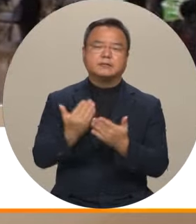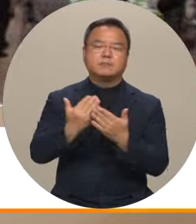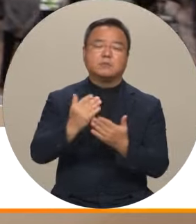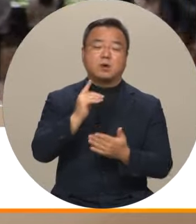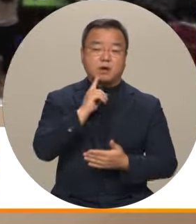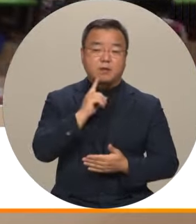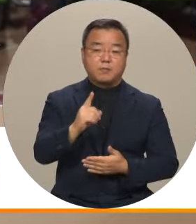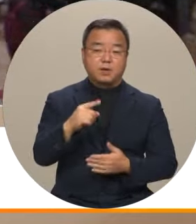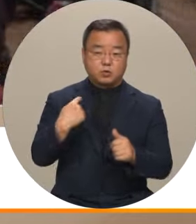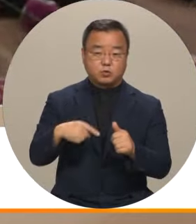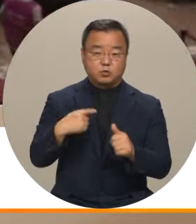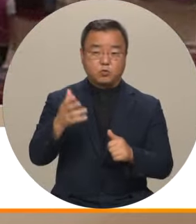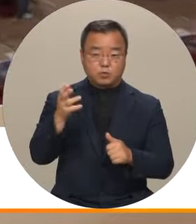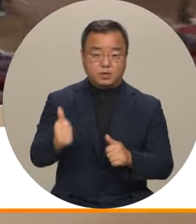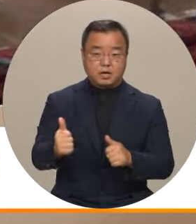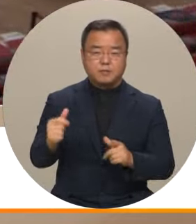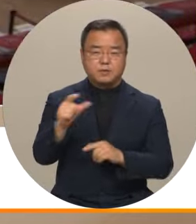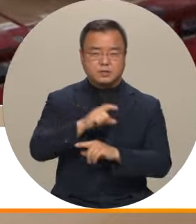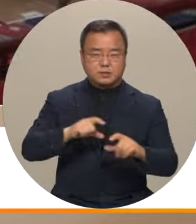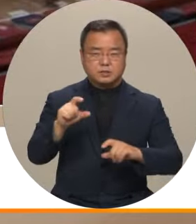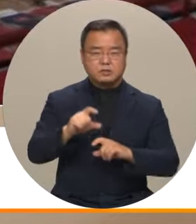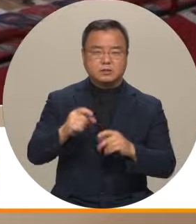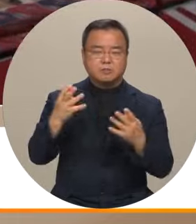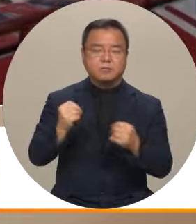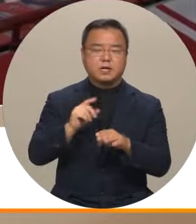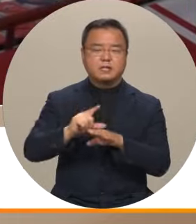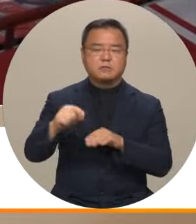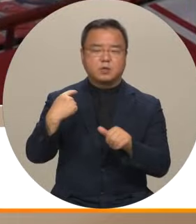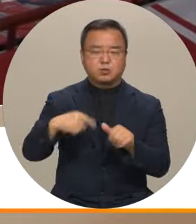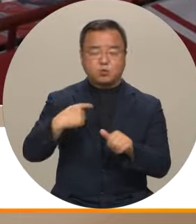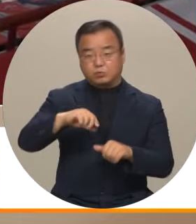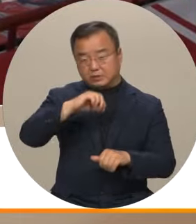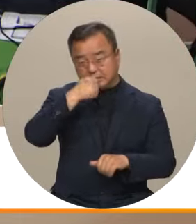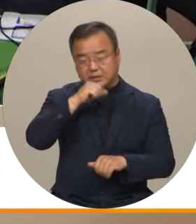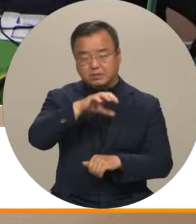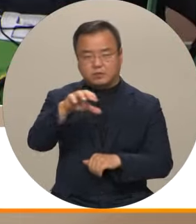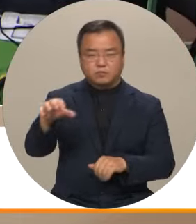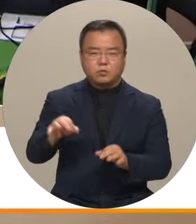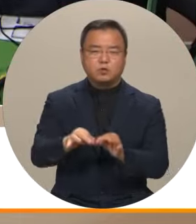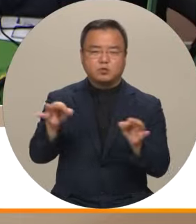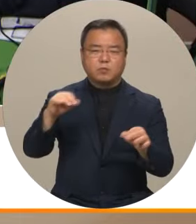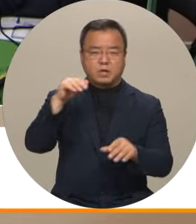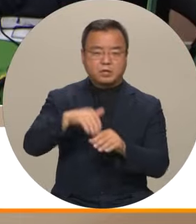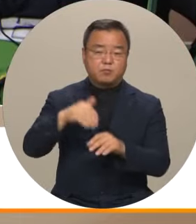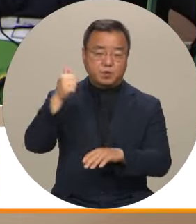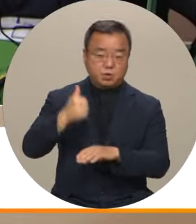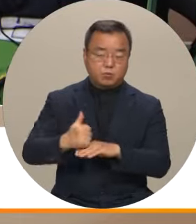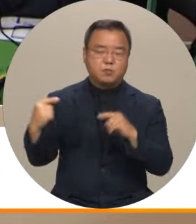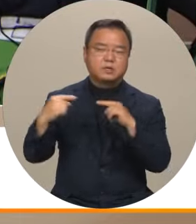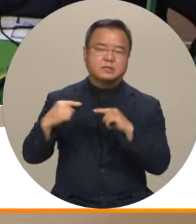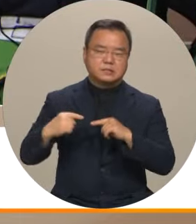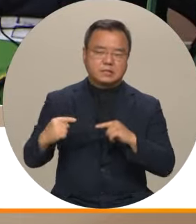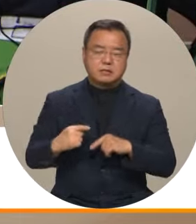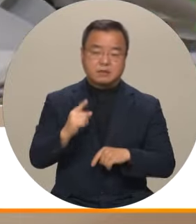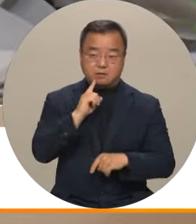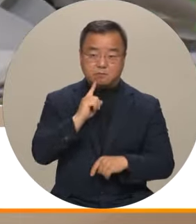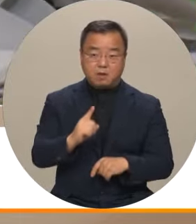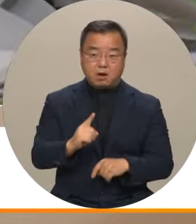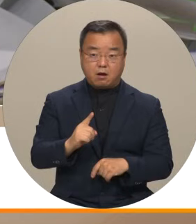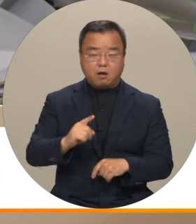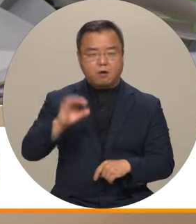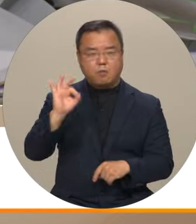분류되는 교육감이 더 노골적으로 이렇게 지방교육 예산의 배부와 성교 결과가 일치는 경향이 있다라는 보고를 보고 좀